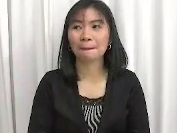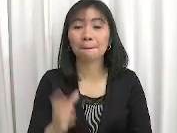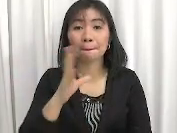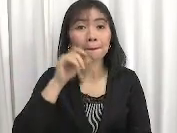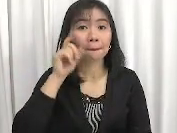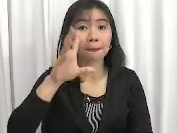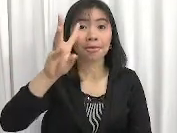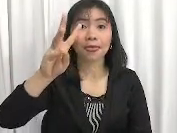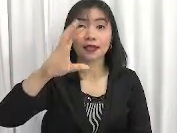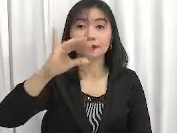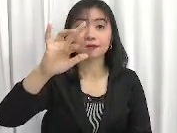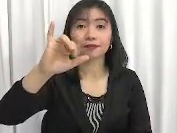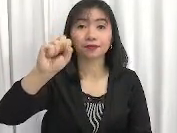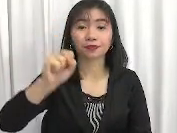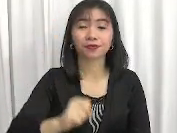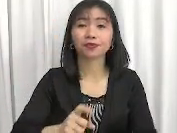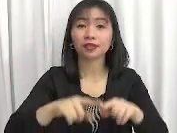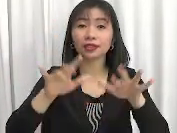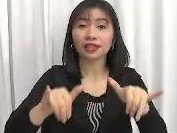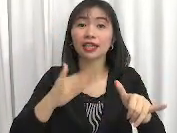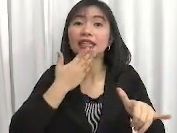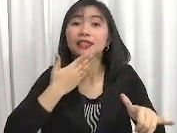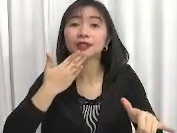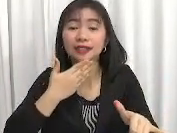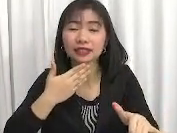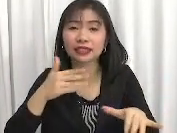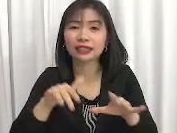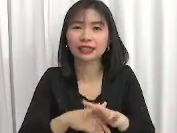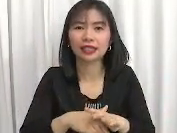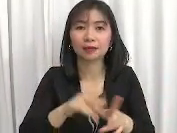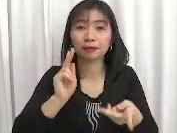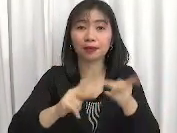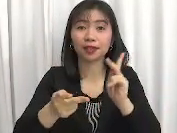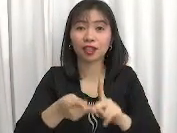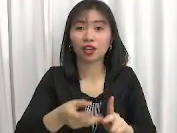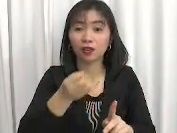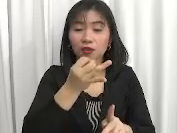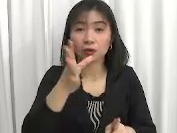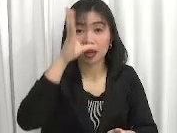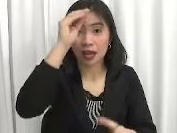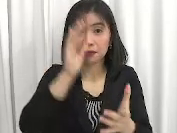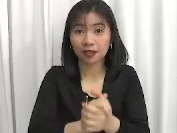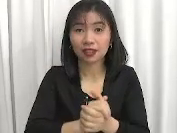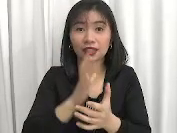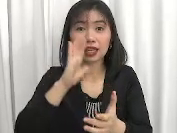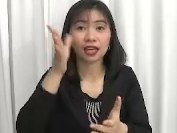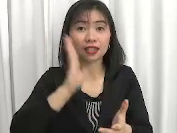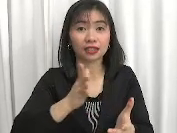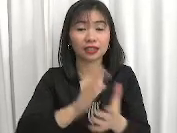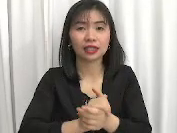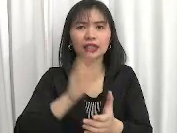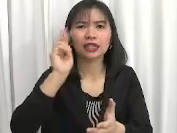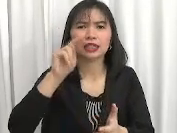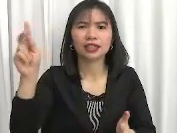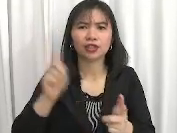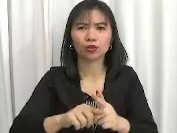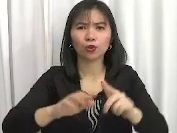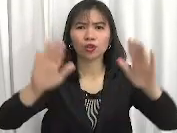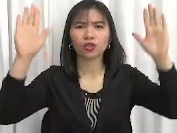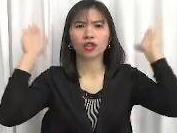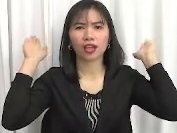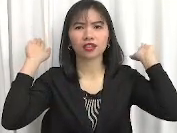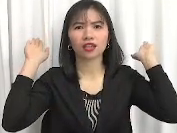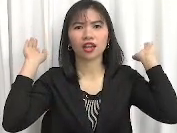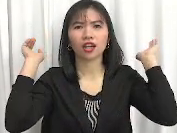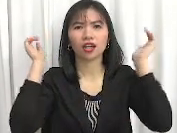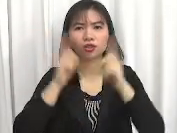Chris, dapat para mapanatili po ang sweetness, yung mga asawa dapat po laging mag-submit kahit na hindi ka